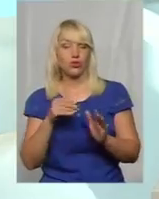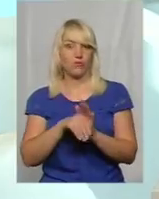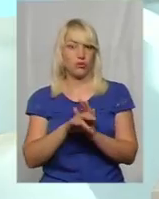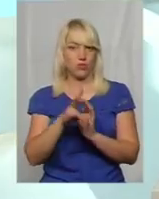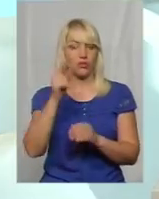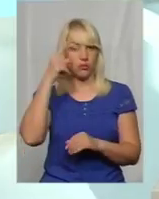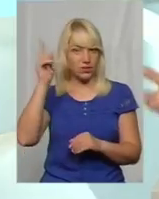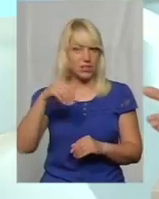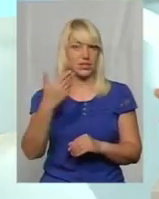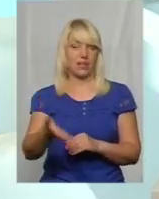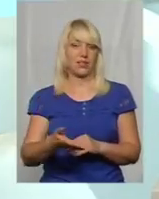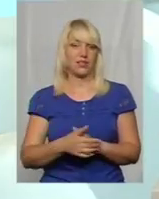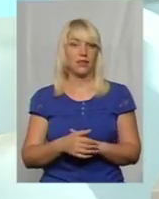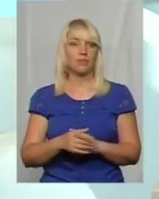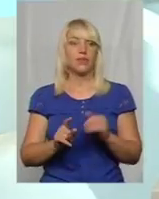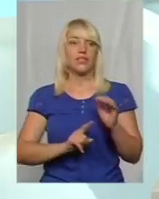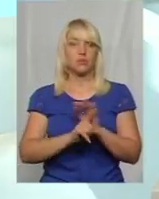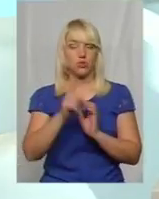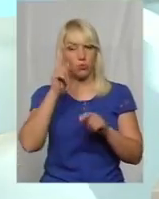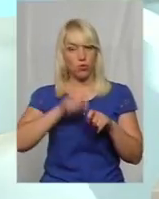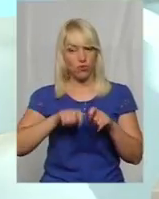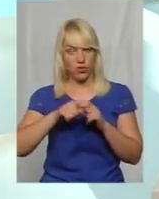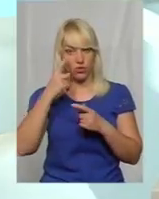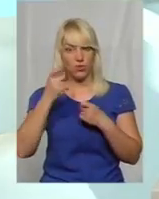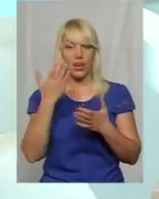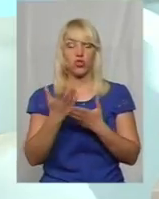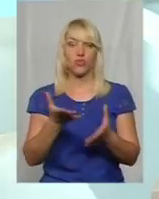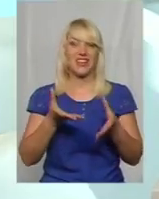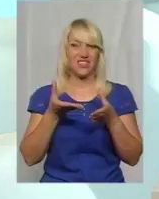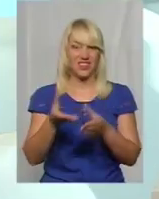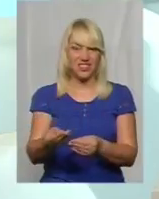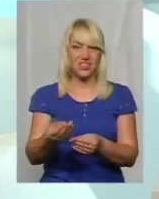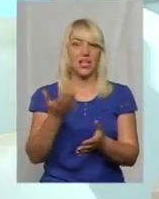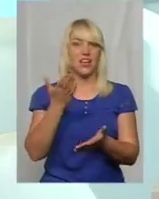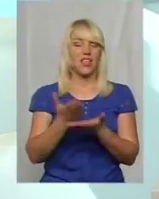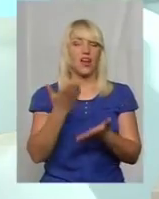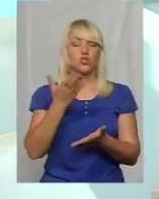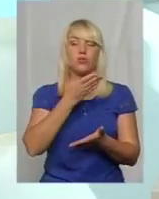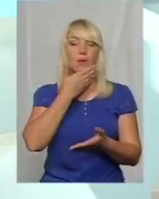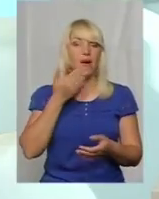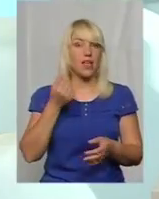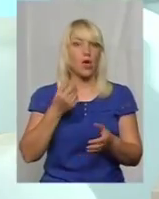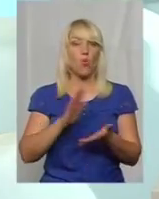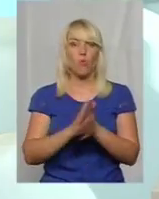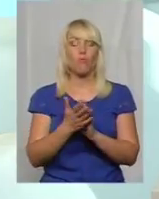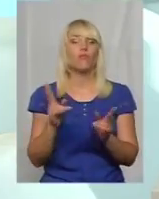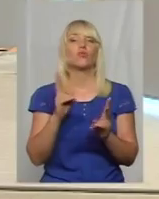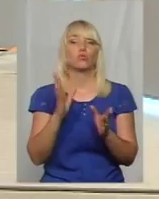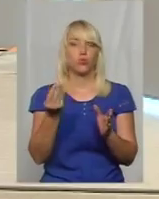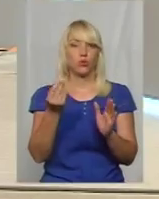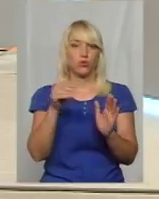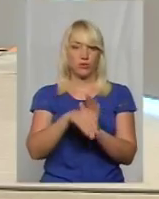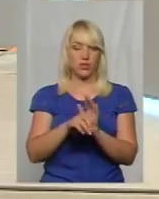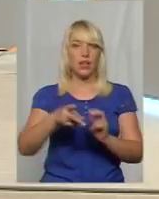ви ж знаєте, що вони спочатку перевірять інформацію. Якщо є тиск, якщо нема умов, ну який інвестор буде вкладати кошти? І